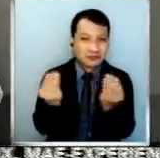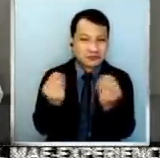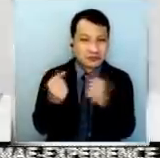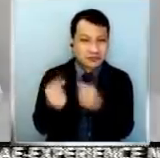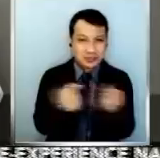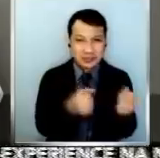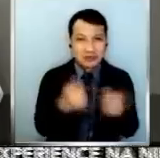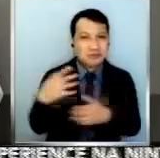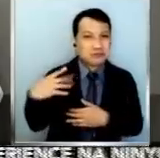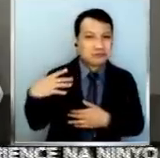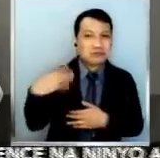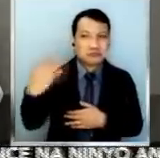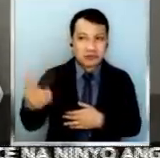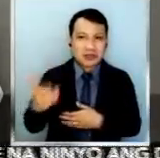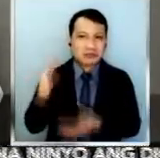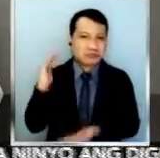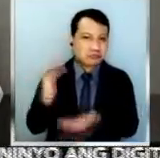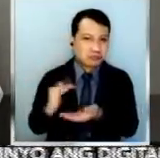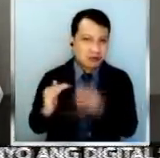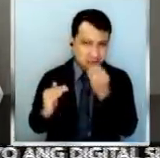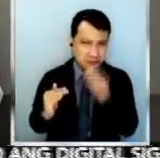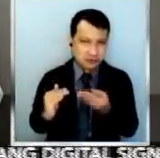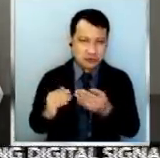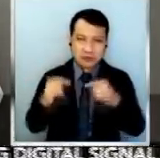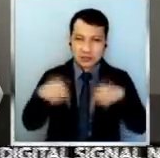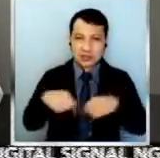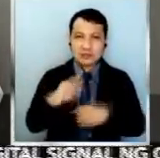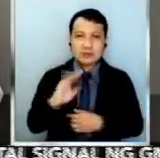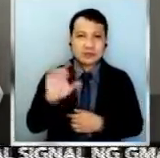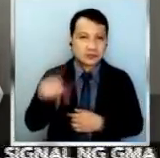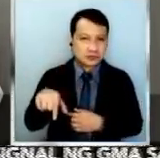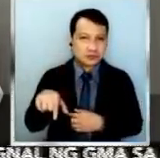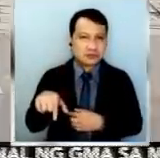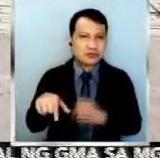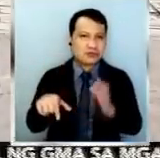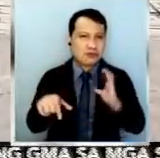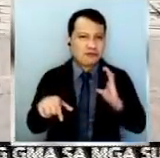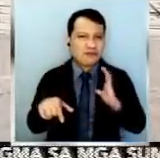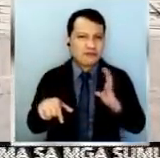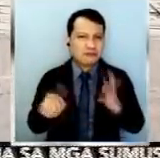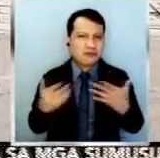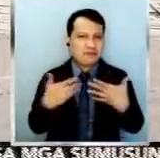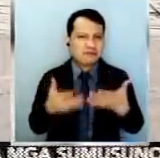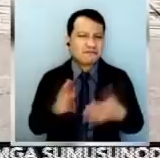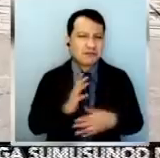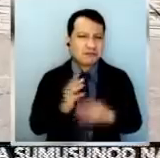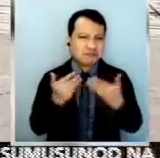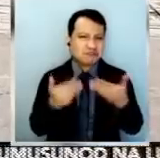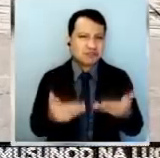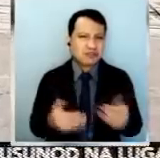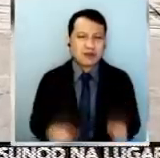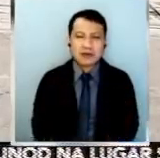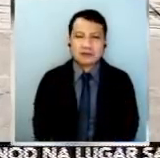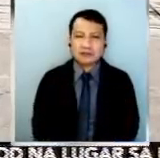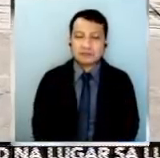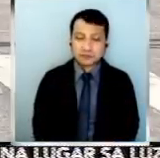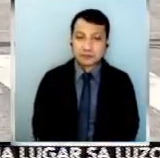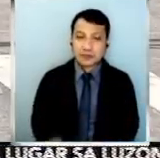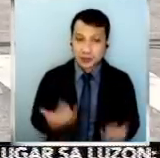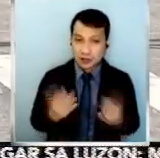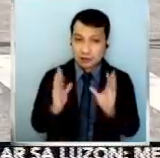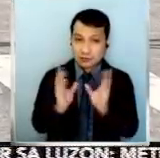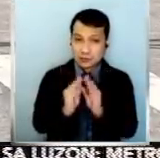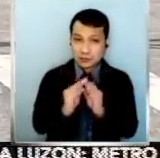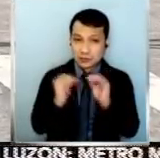are decreasing. Now, if it's going to be MECQ with granular lockdowns, then sige, okay lang. Nakatakdang magpulong ang Metro Manila Council